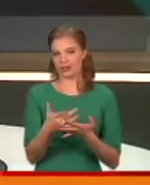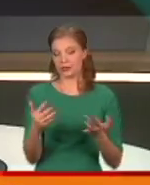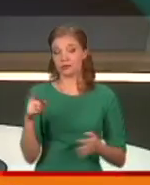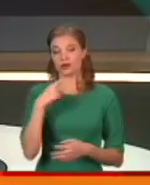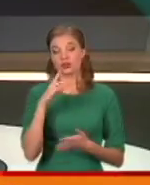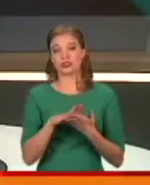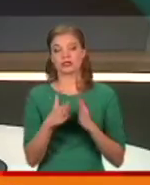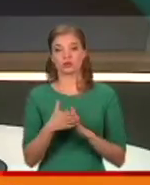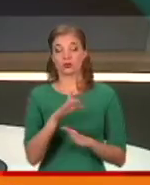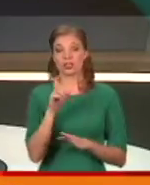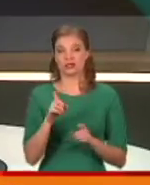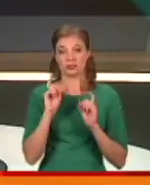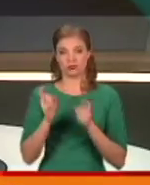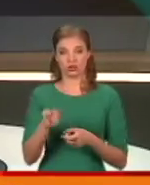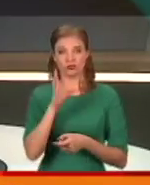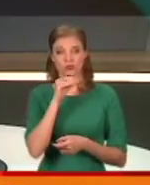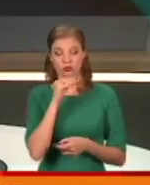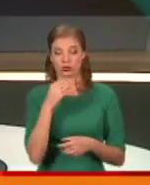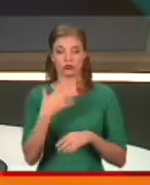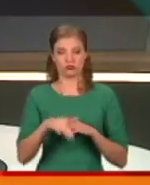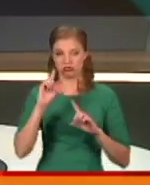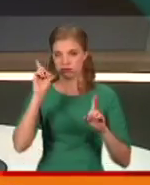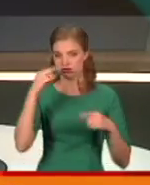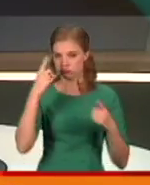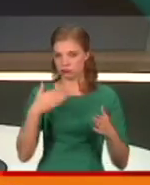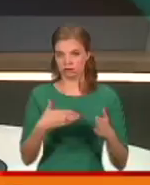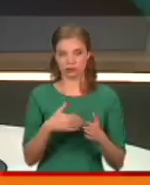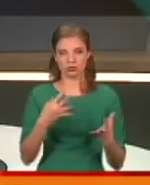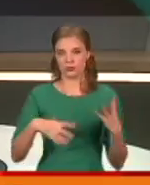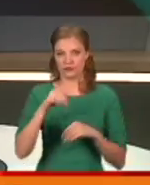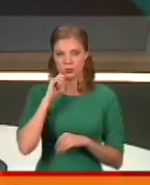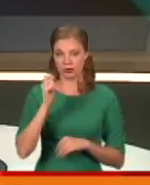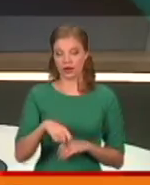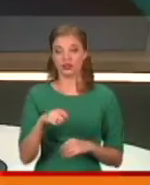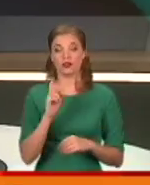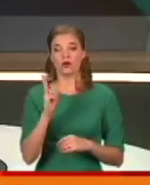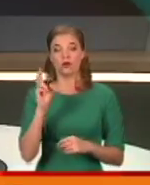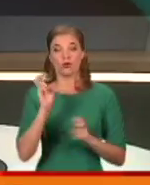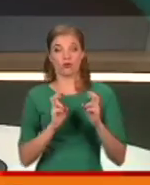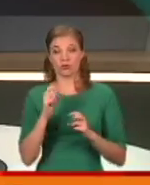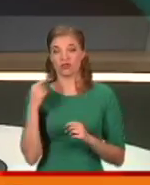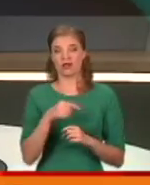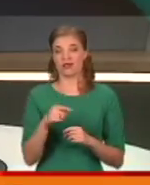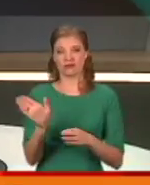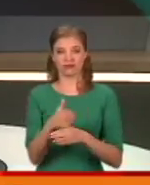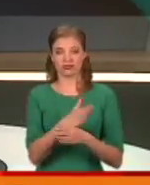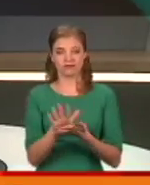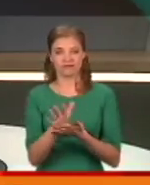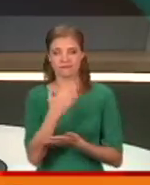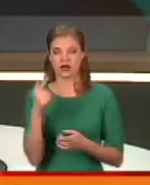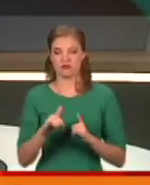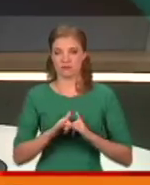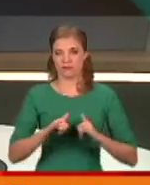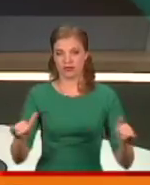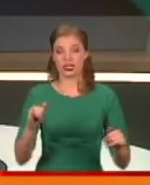каже, ситуація із покинутими собаками сягнула критичної межі по всій Україні. Комунальники псів не стерилізують, тих дедалі більше